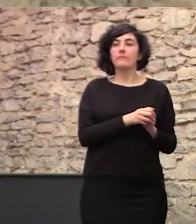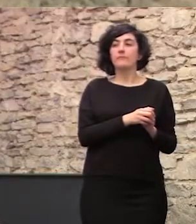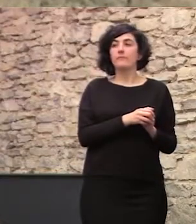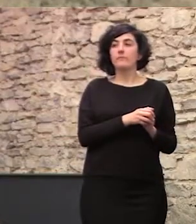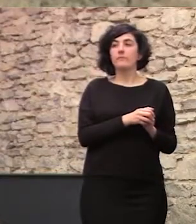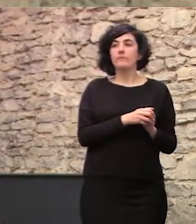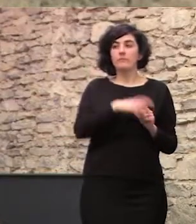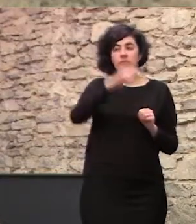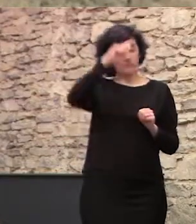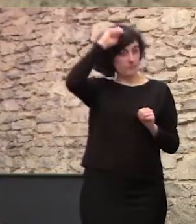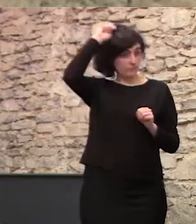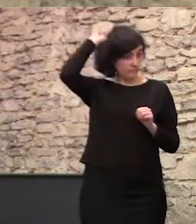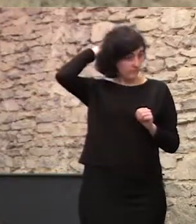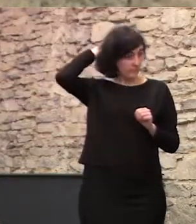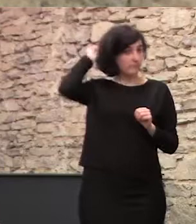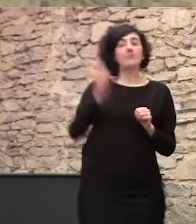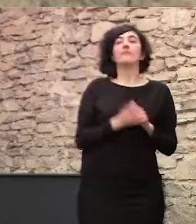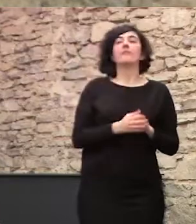mozten.